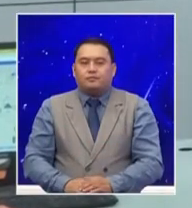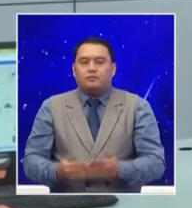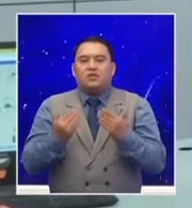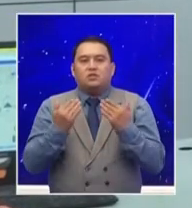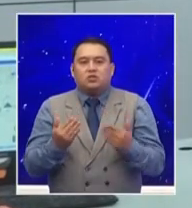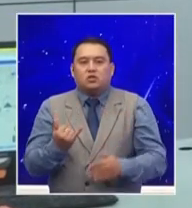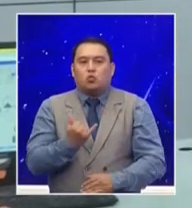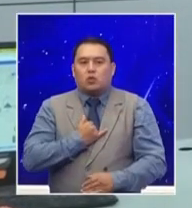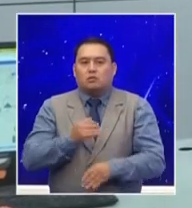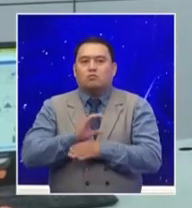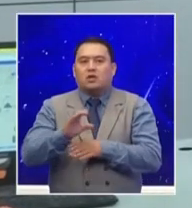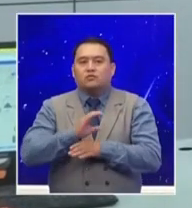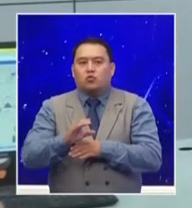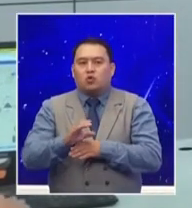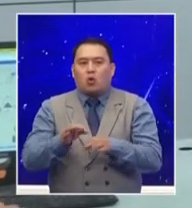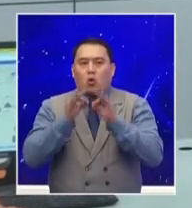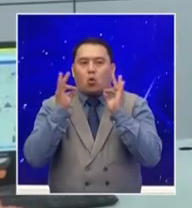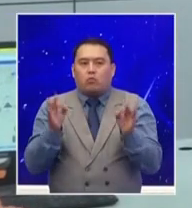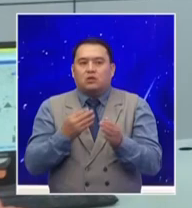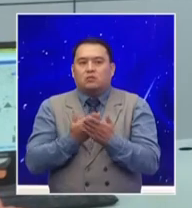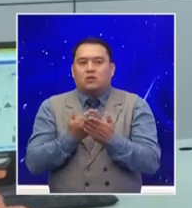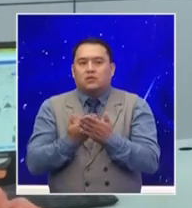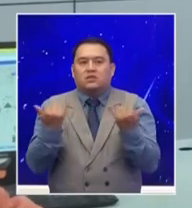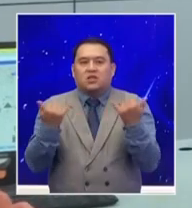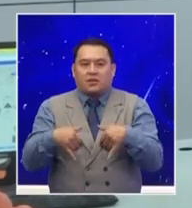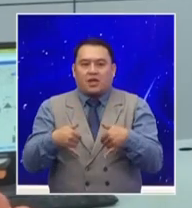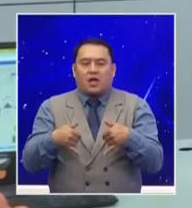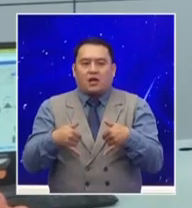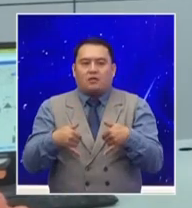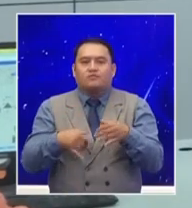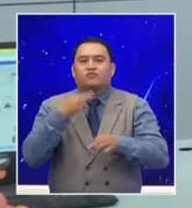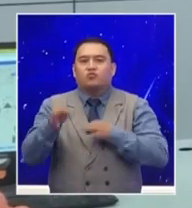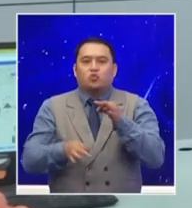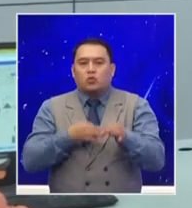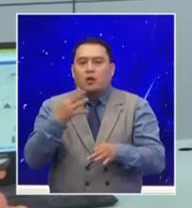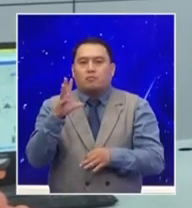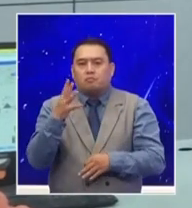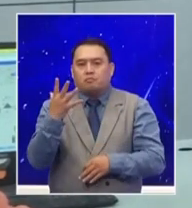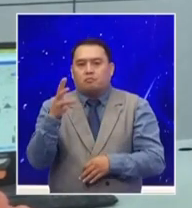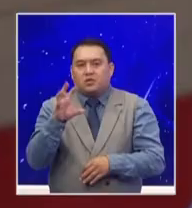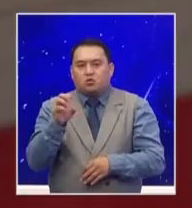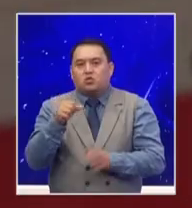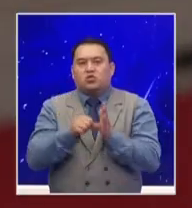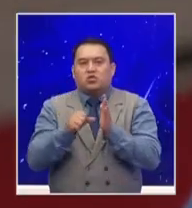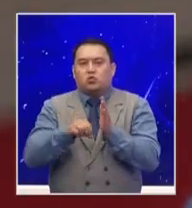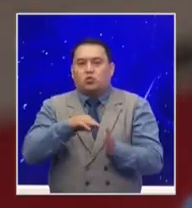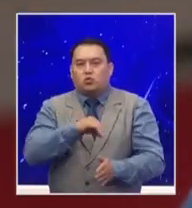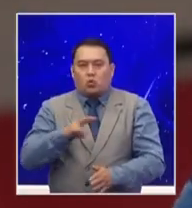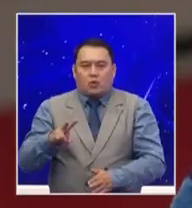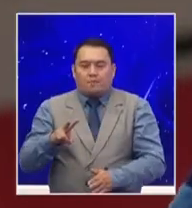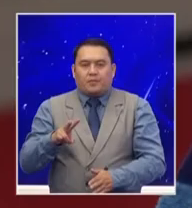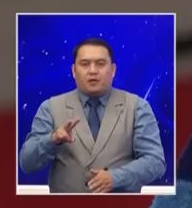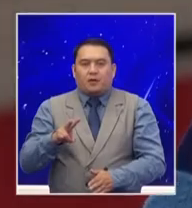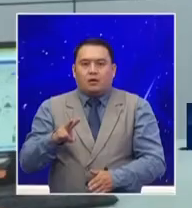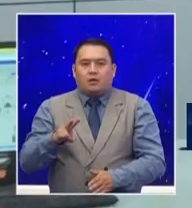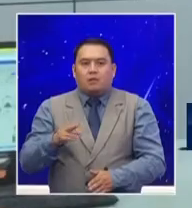сейчас производятся опытные образцы цемента в сутки от 500 до 600 тонн. Технические новшества